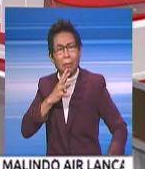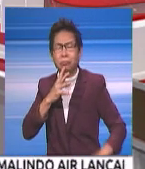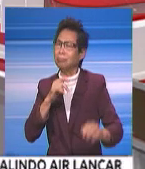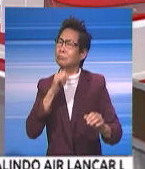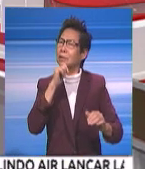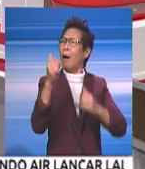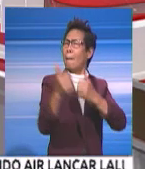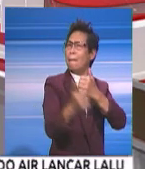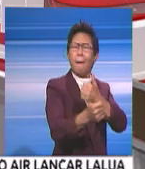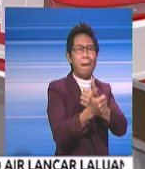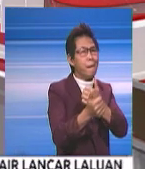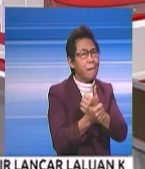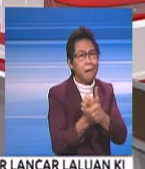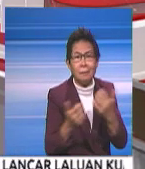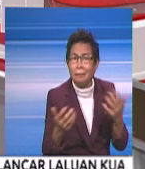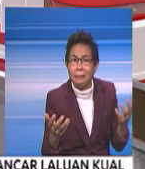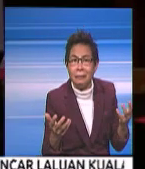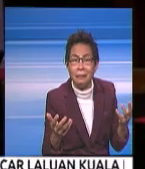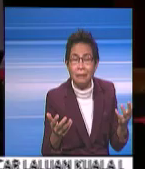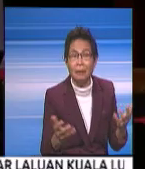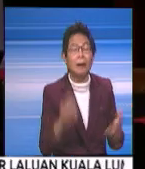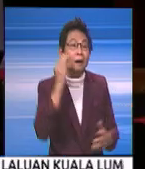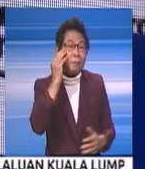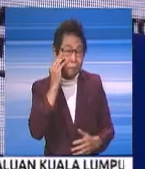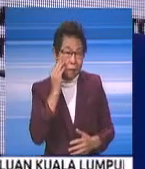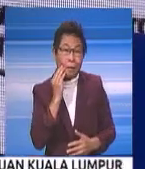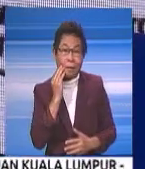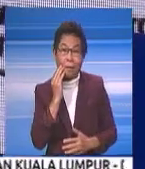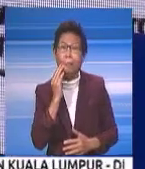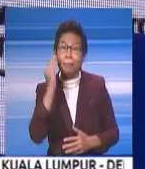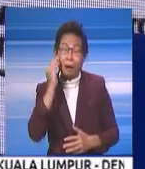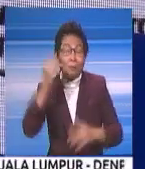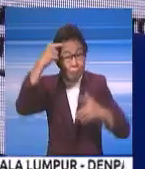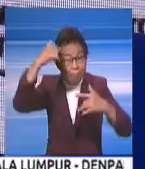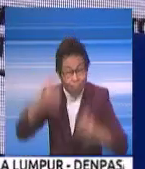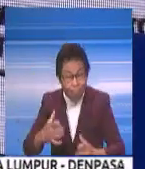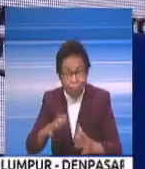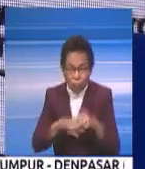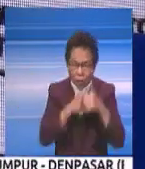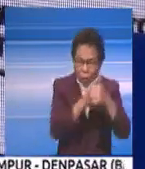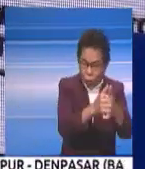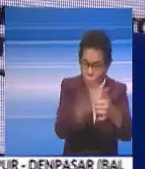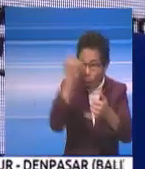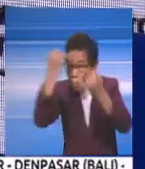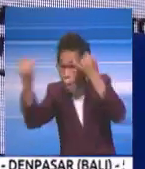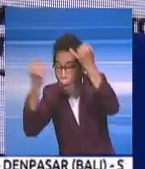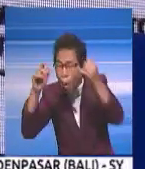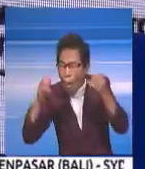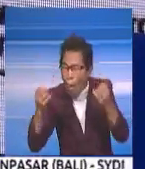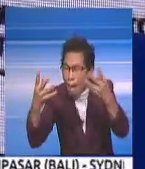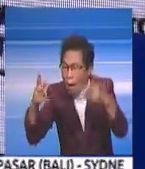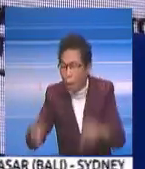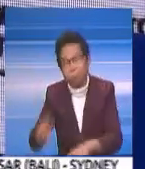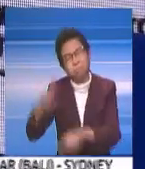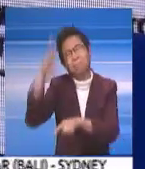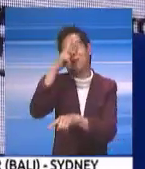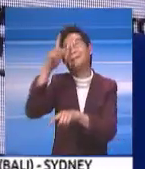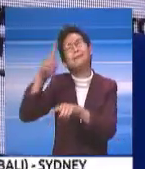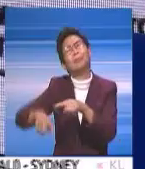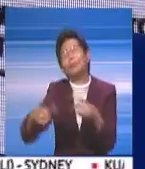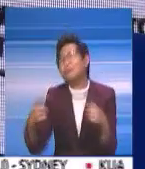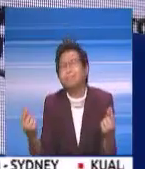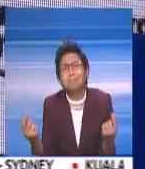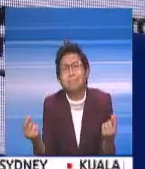tidak berbahaya. Menurut Tun Dr. Mahathir, jika keputusan dibuat berdasarkan pandangan popular, kerajaan tidak boleh berbuat